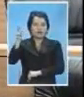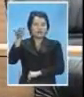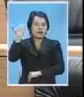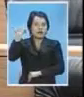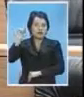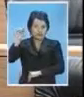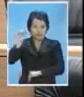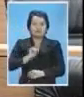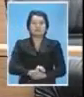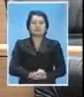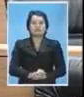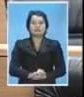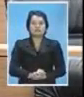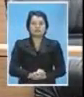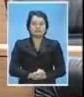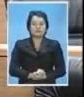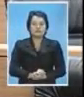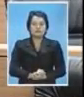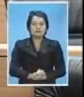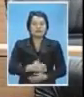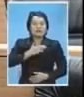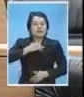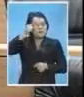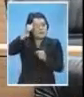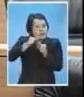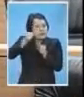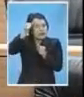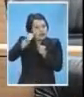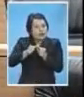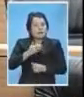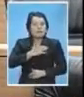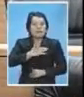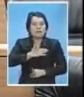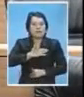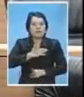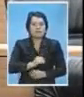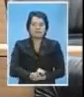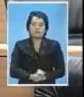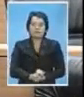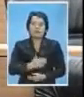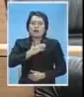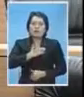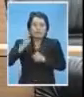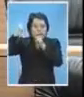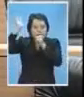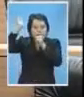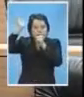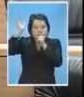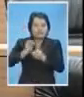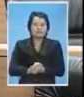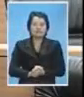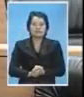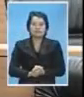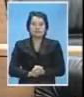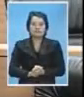ริงๆณวันนั้นผมจำได้เวลาพวกผมขึ้นมาพูดจาปราศัยเรื่องนี้ครับทุกคนก็จ